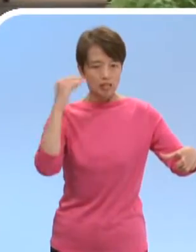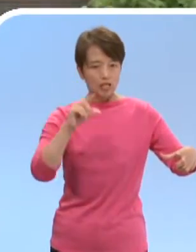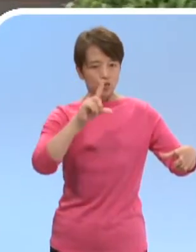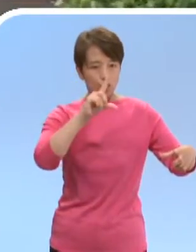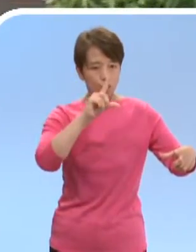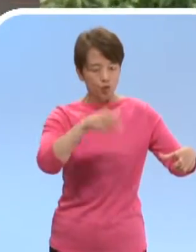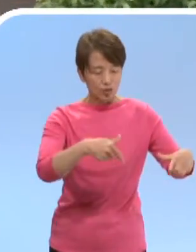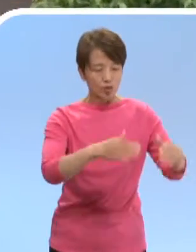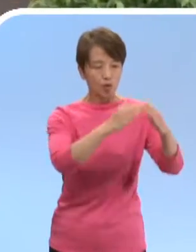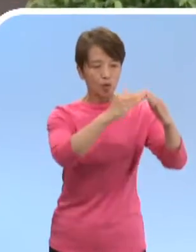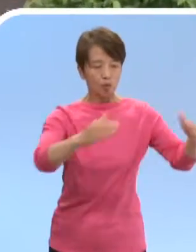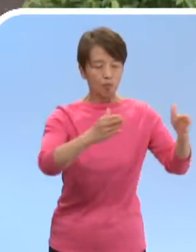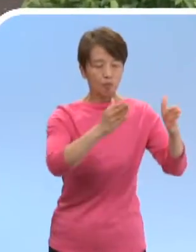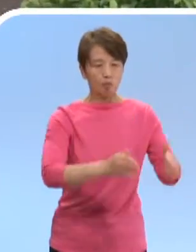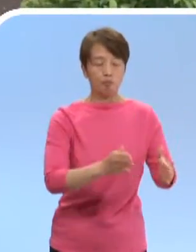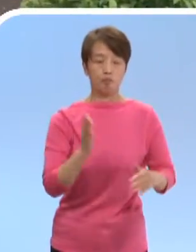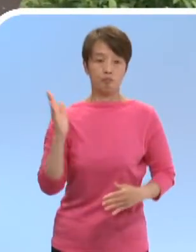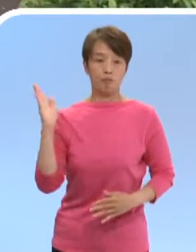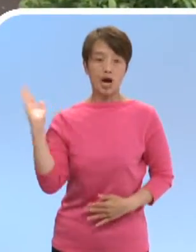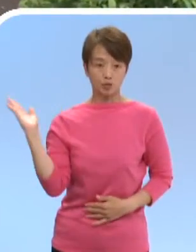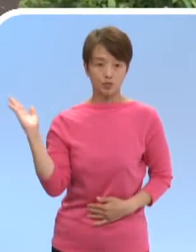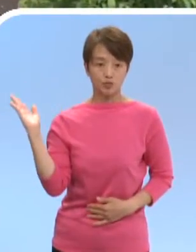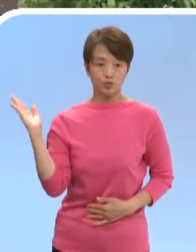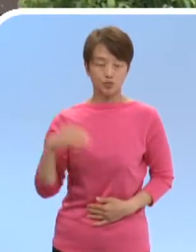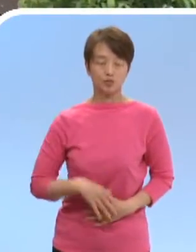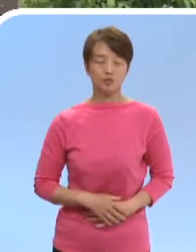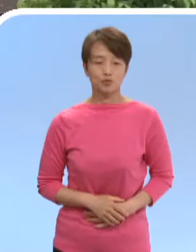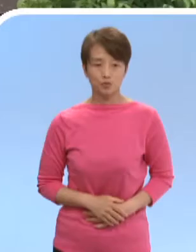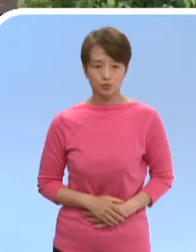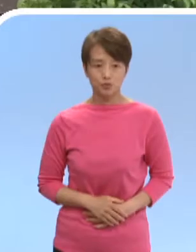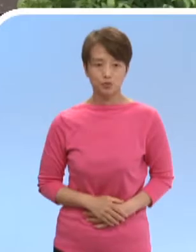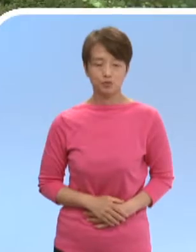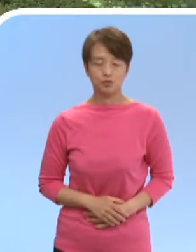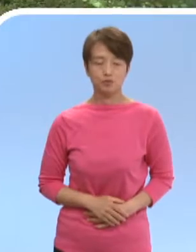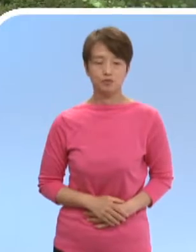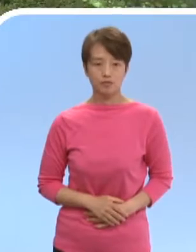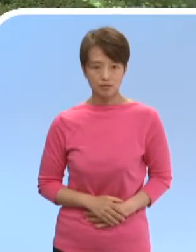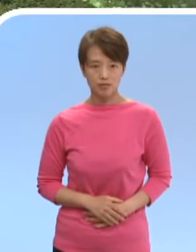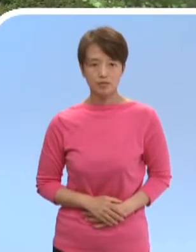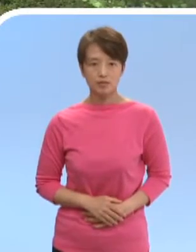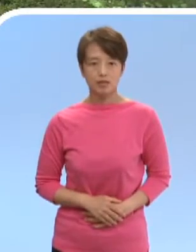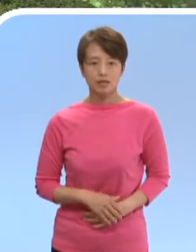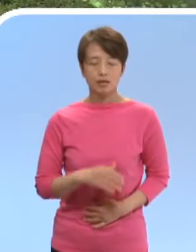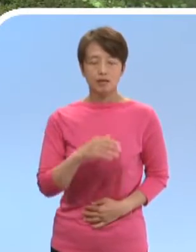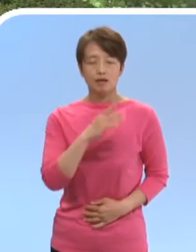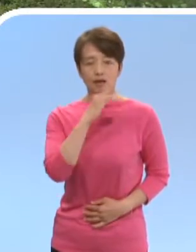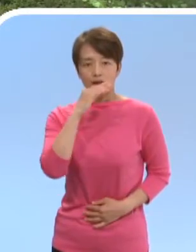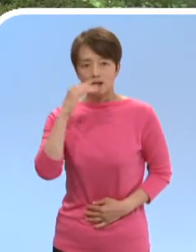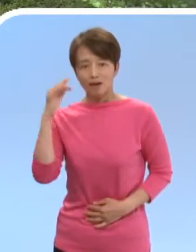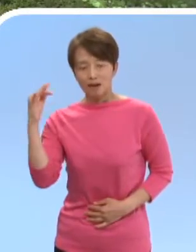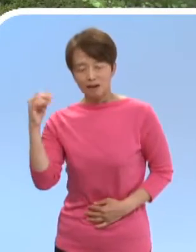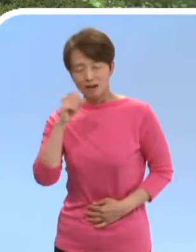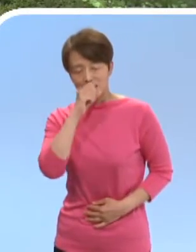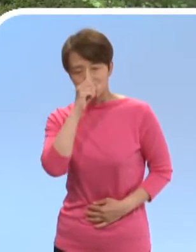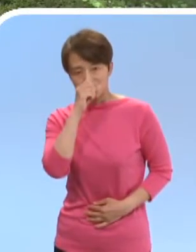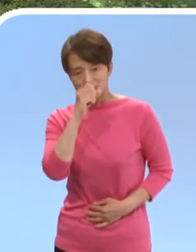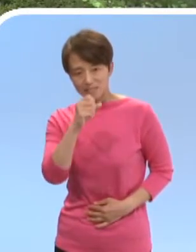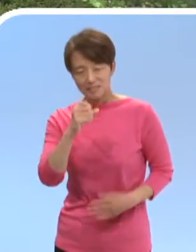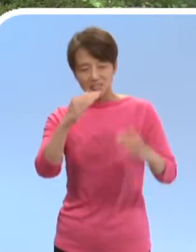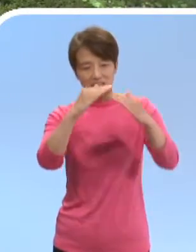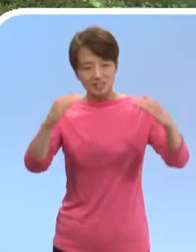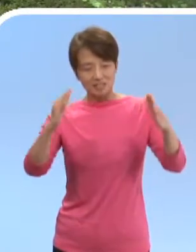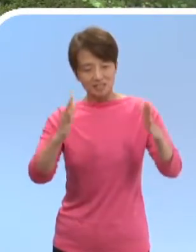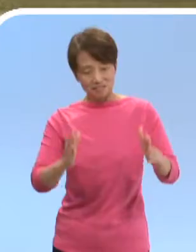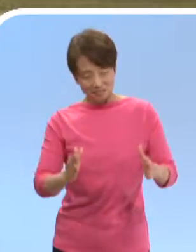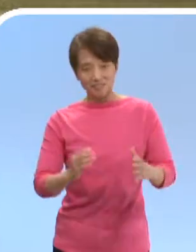日本建築防景亭があります。 いやお ち着きのある